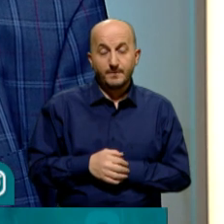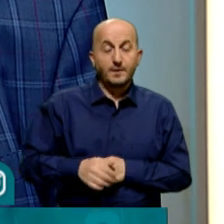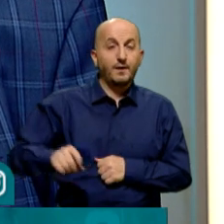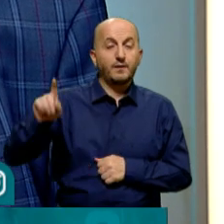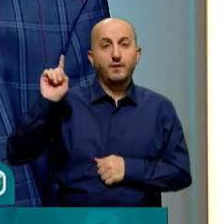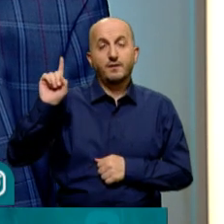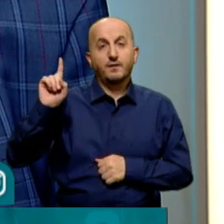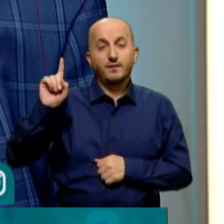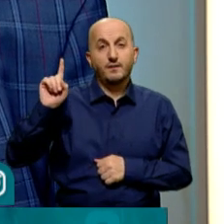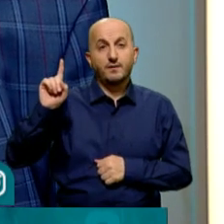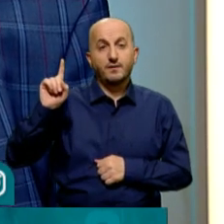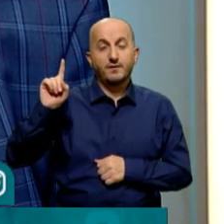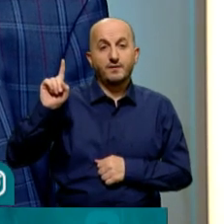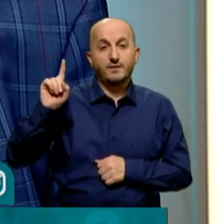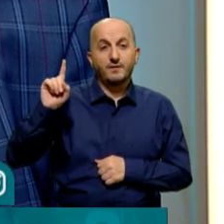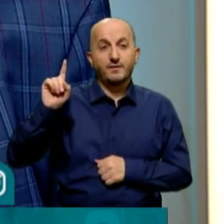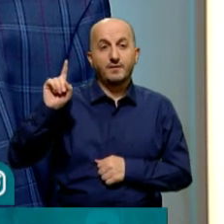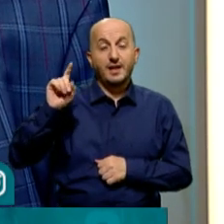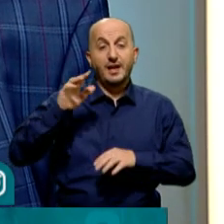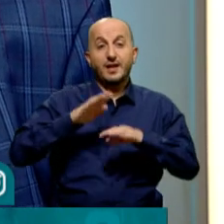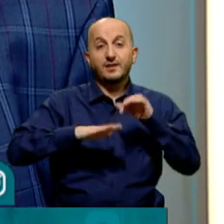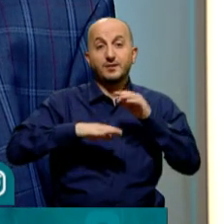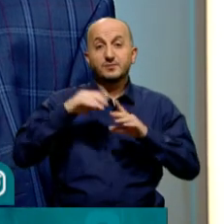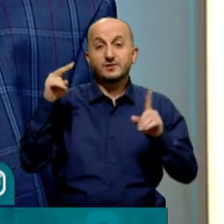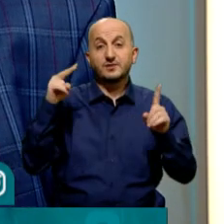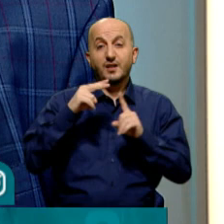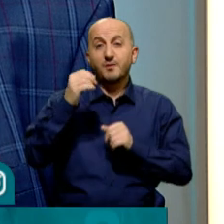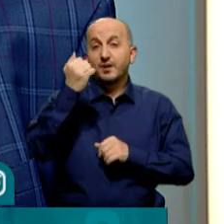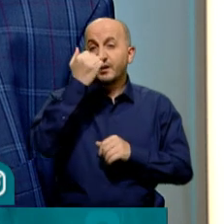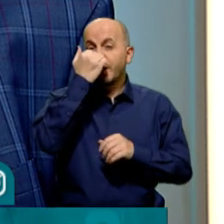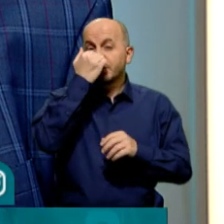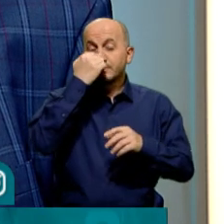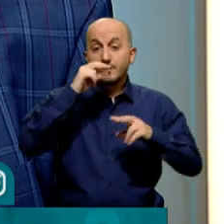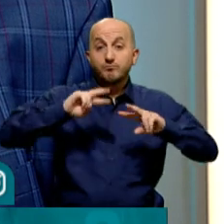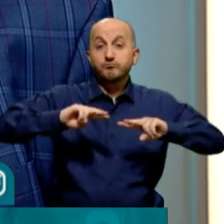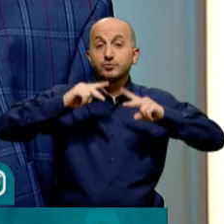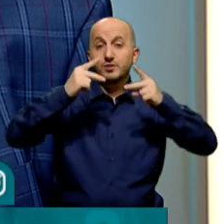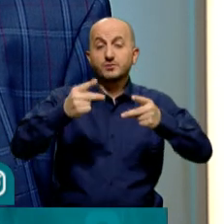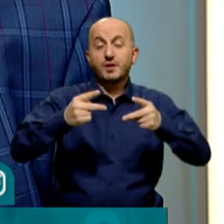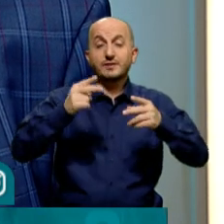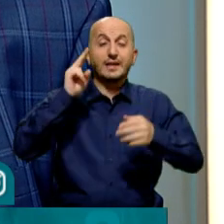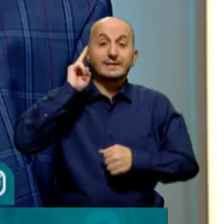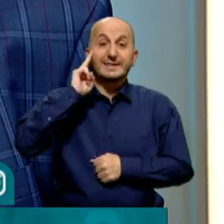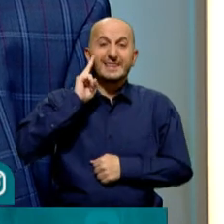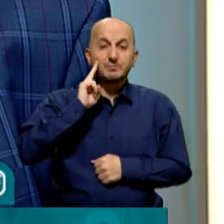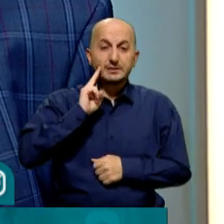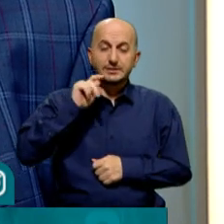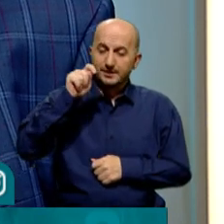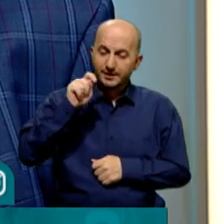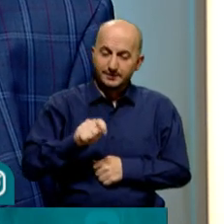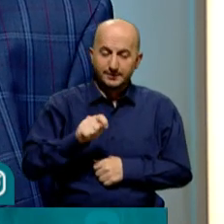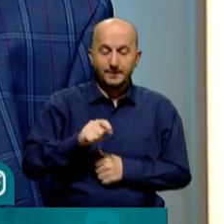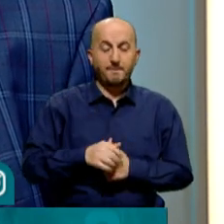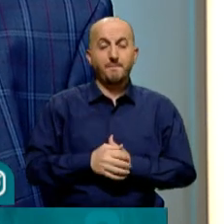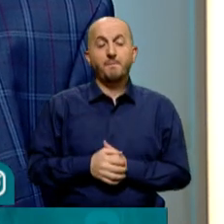Allah ellerimizi sahabe kanına bulaşmaktan temizledi. Allah Celle ve Ala Hazretleri ellerimizi sahabe